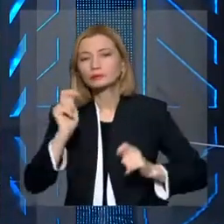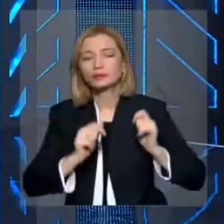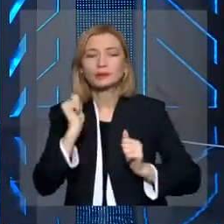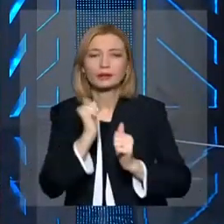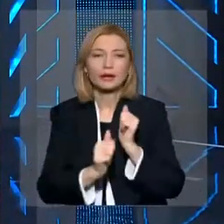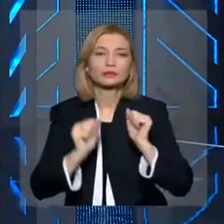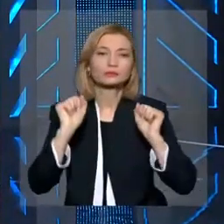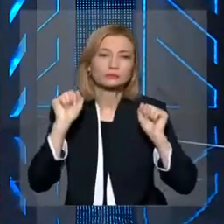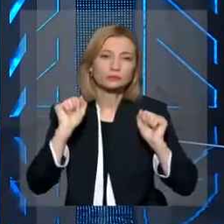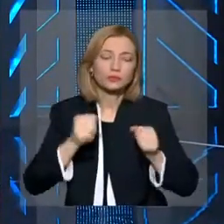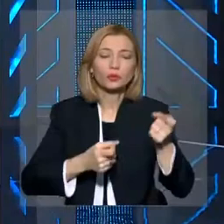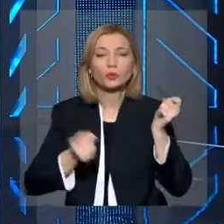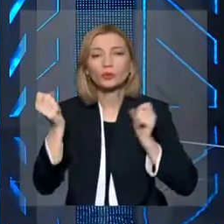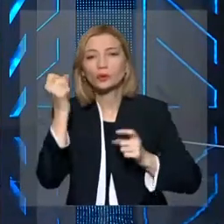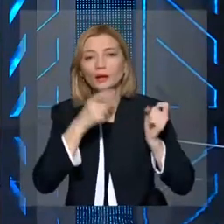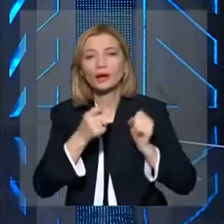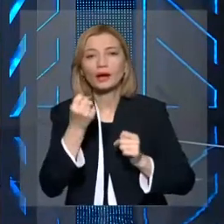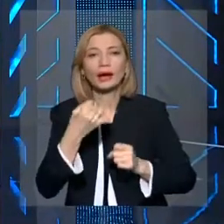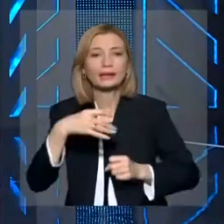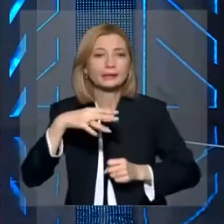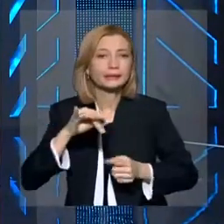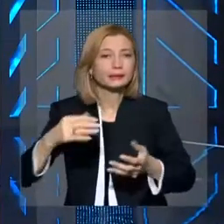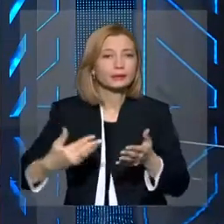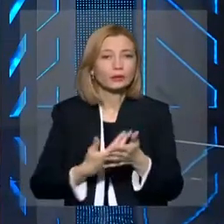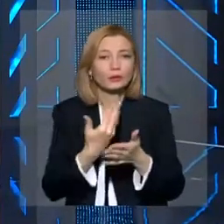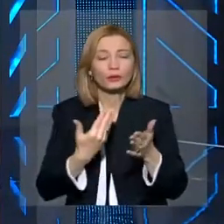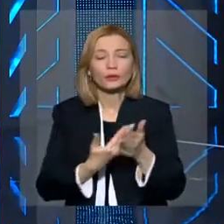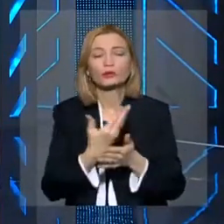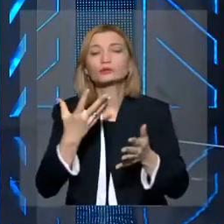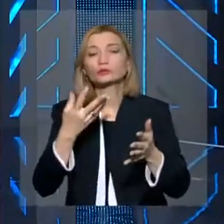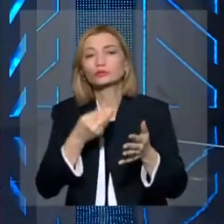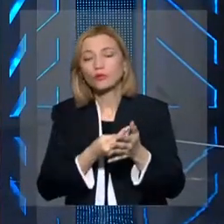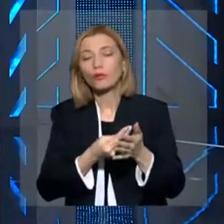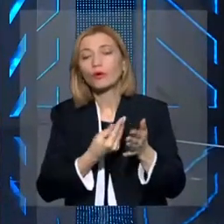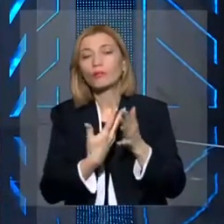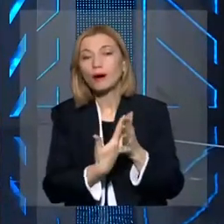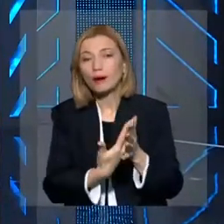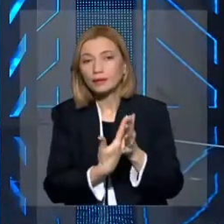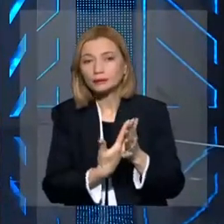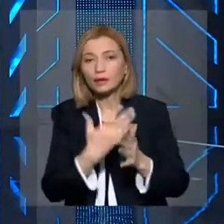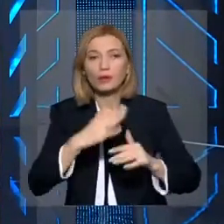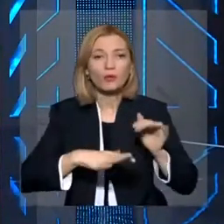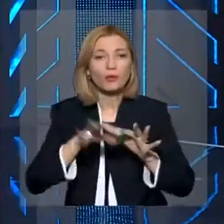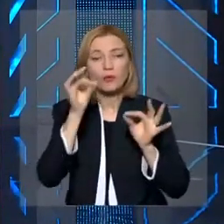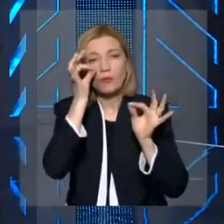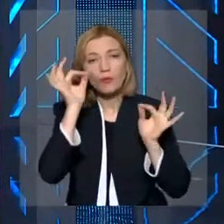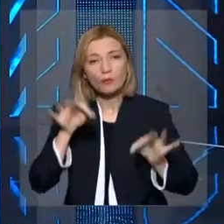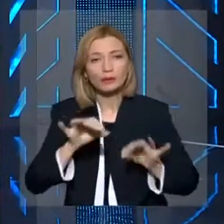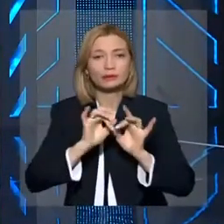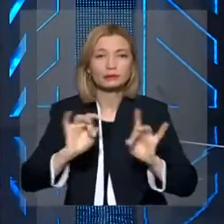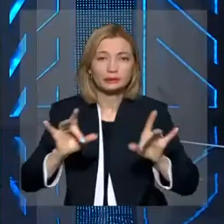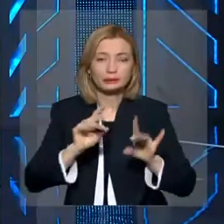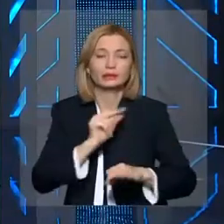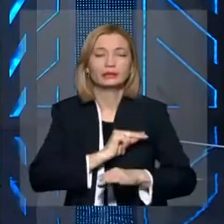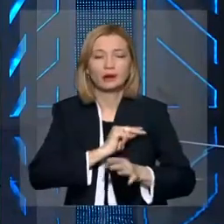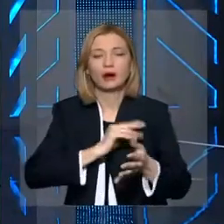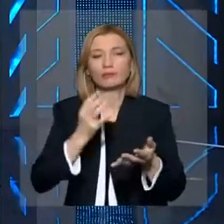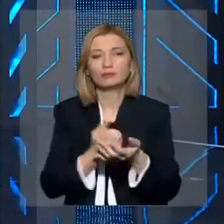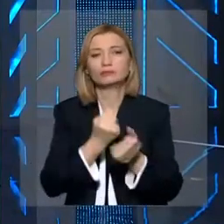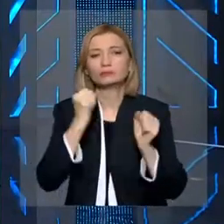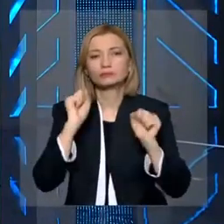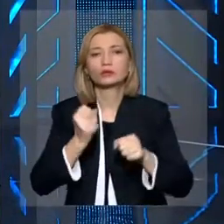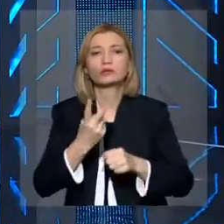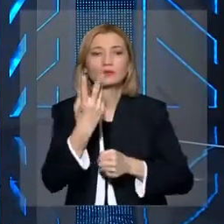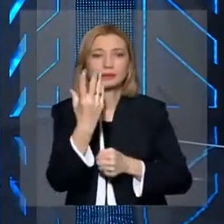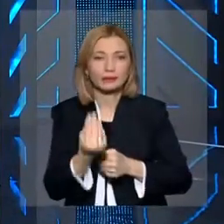может получить знания, увидеть IT-новинки, презентовать свой стартап, поделиться опытом и найти работу. Двухдневная